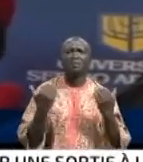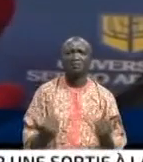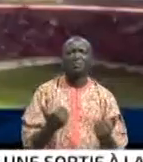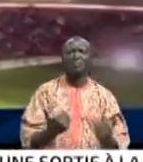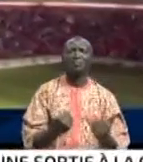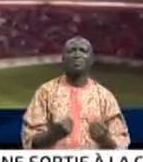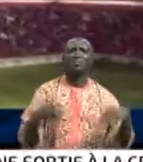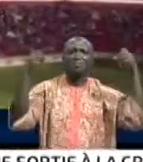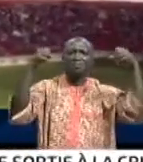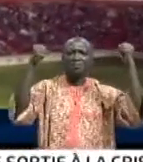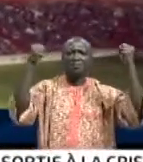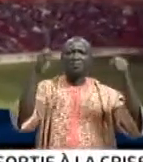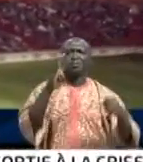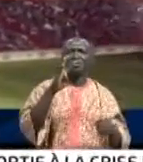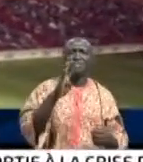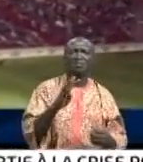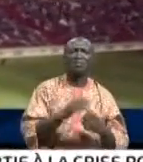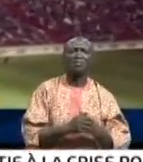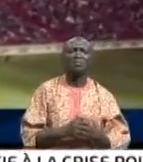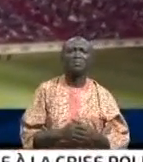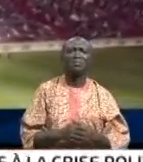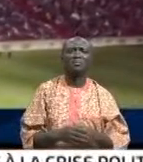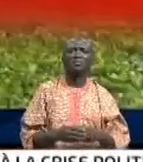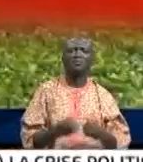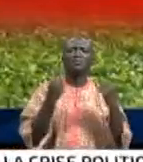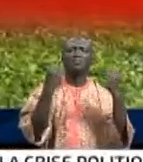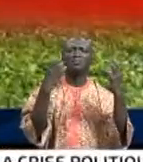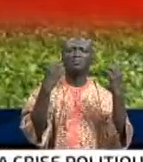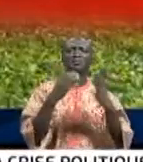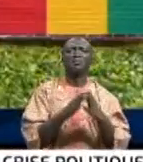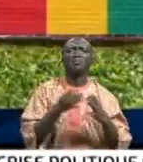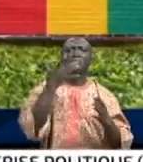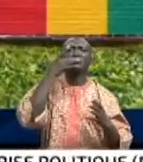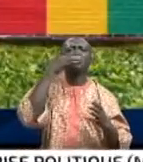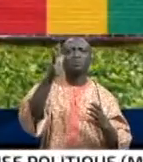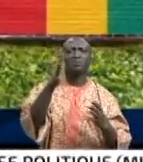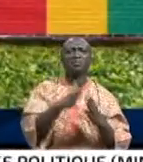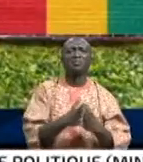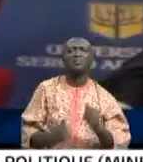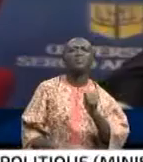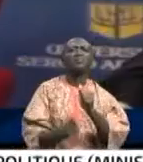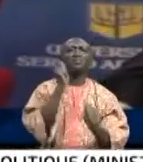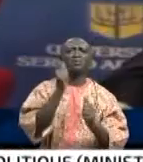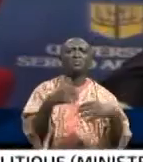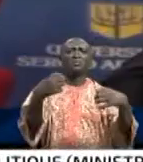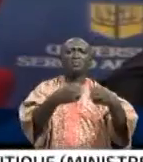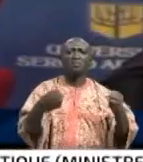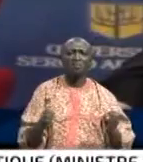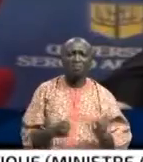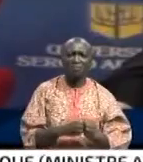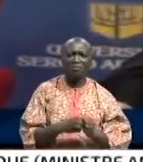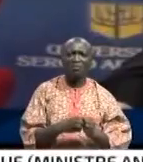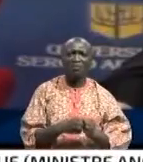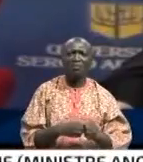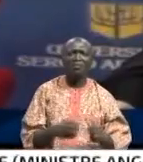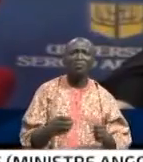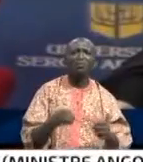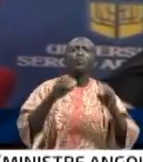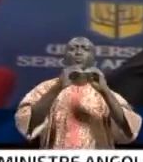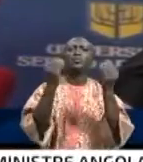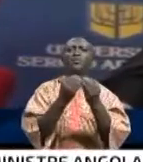une coupe du monde à 40 nations qui ouvrent plus de chances en plus d'équipe tout en estimant qu'une co-organisation entre